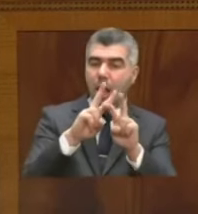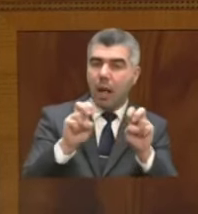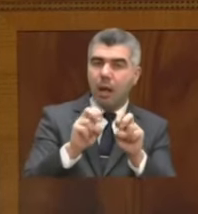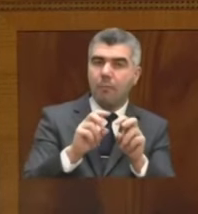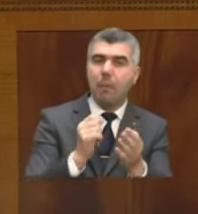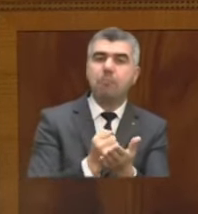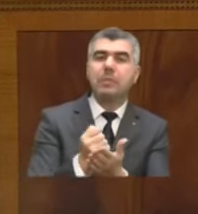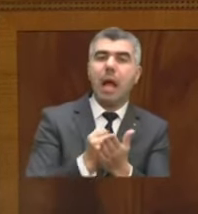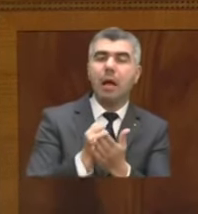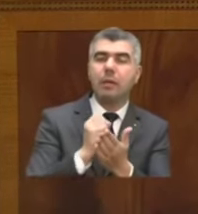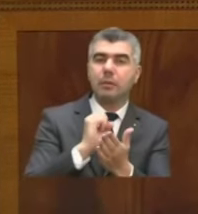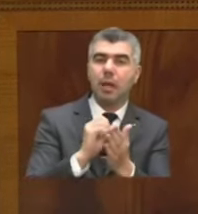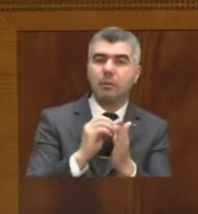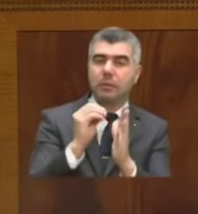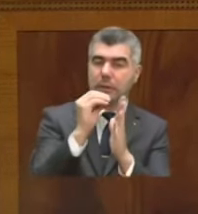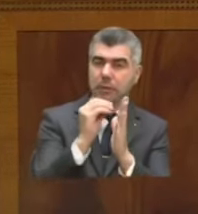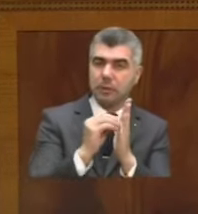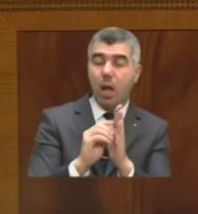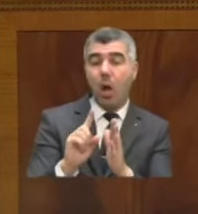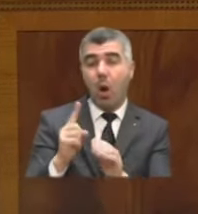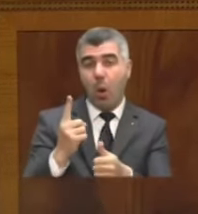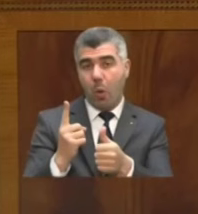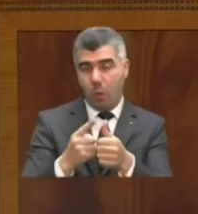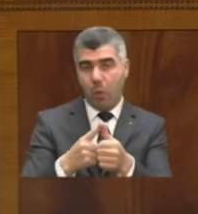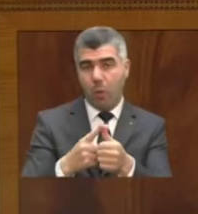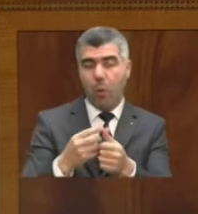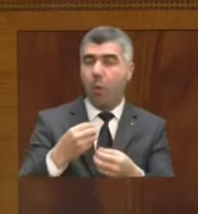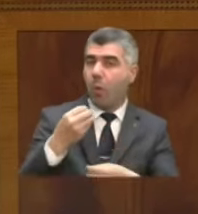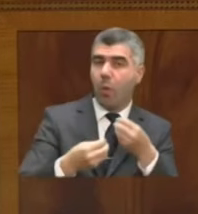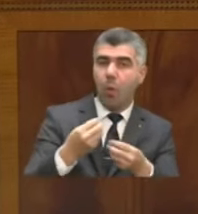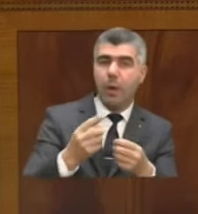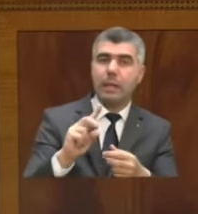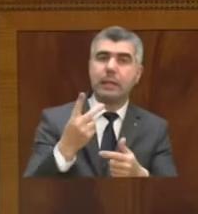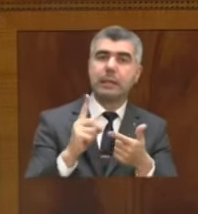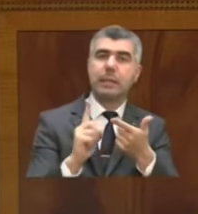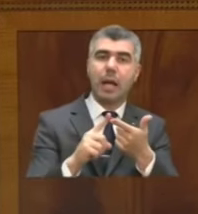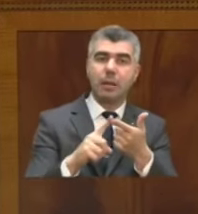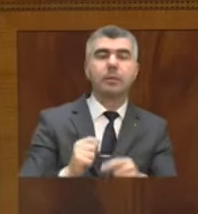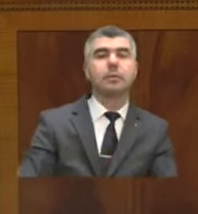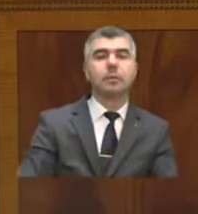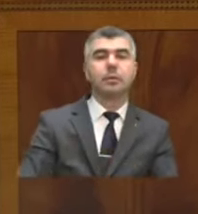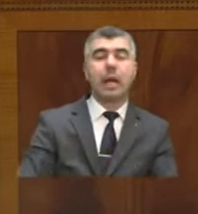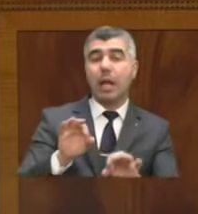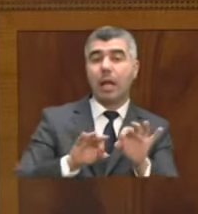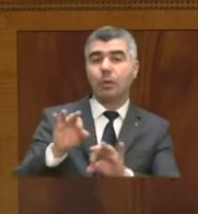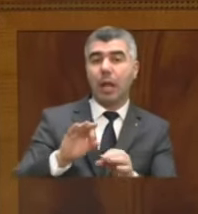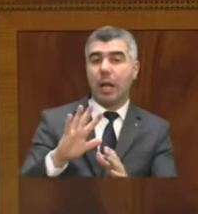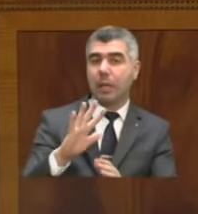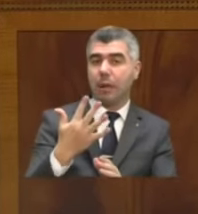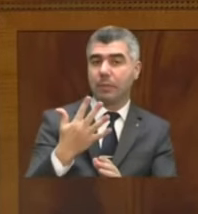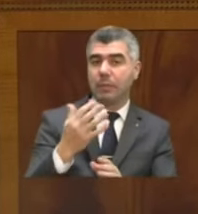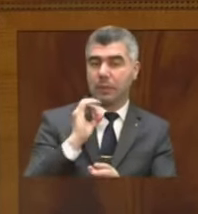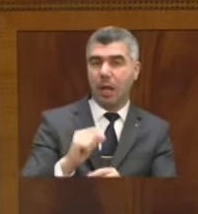المستمرة سواء في الدورة الأولى أو الثانية. والإجراء الخامس